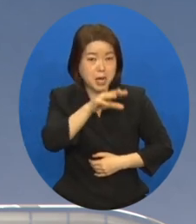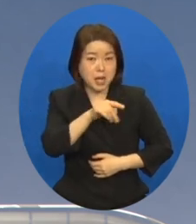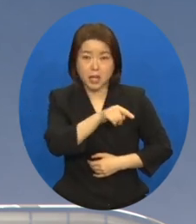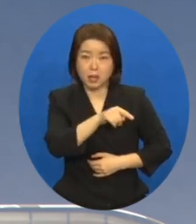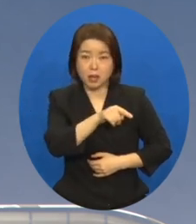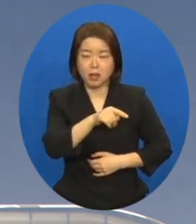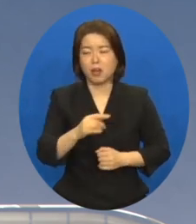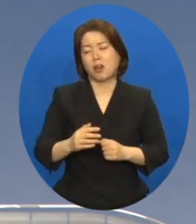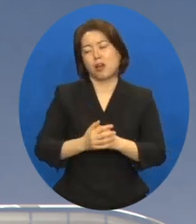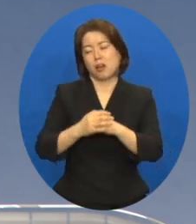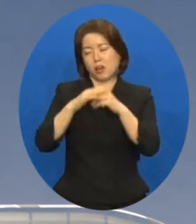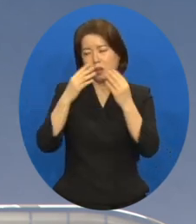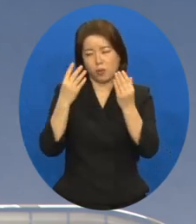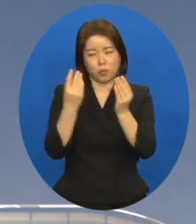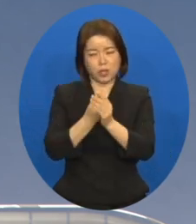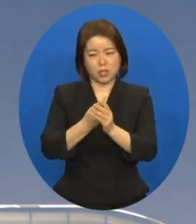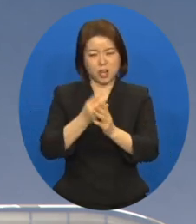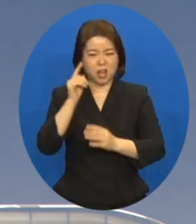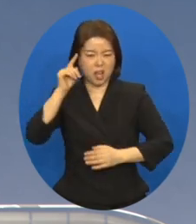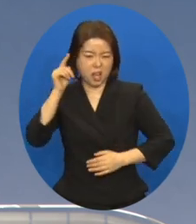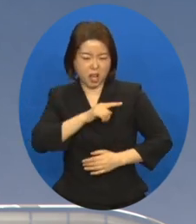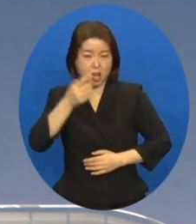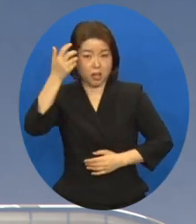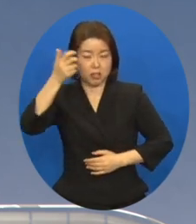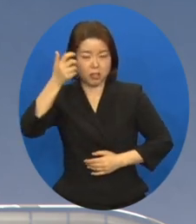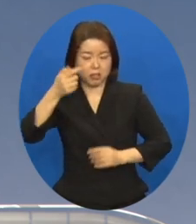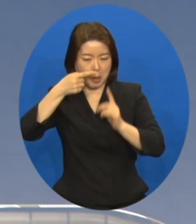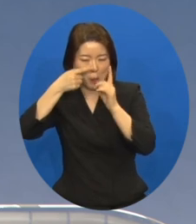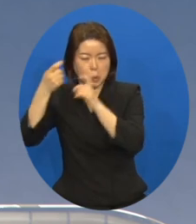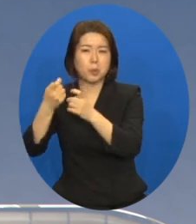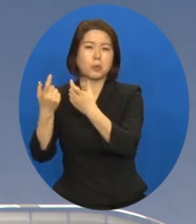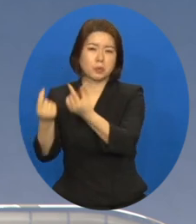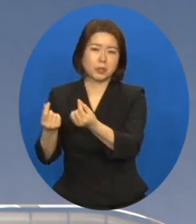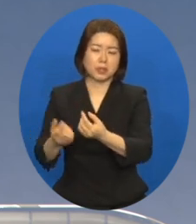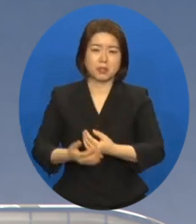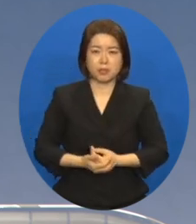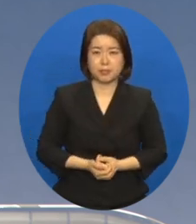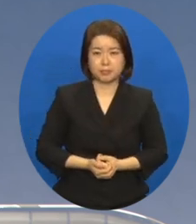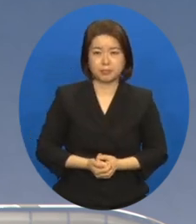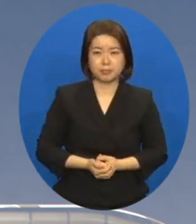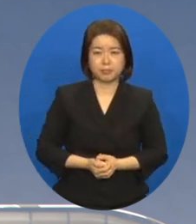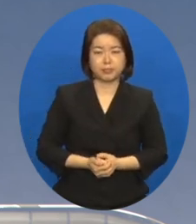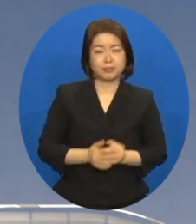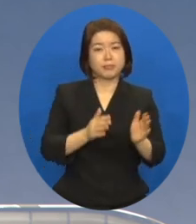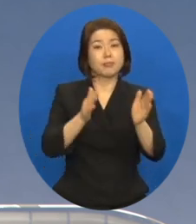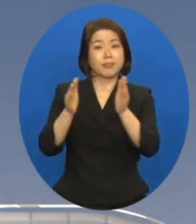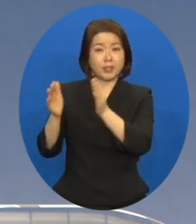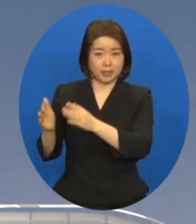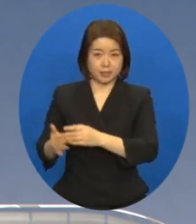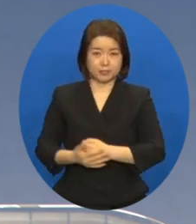이건 완전히 악한 영에게 미혹을 받는 거죠. 그리고